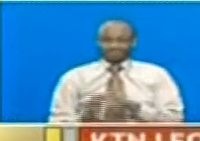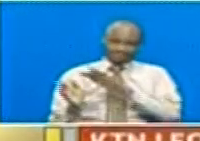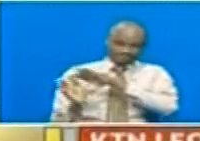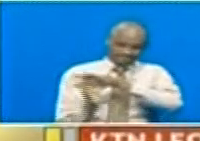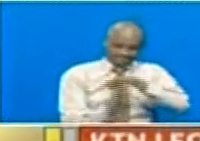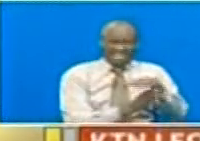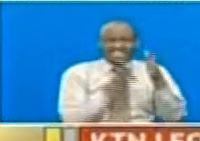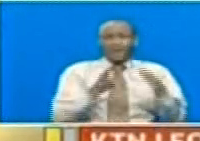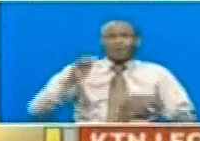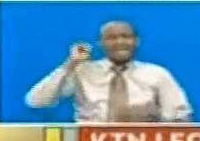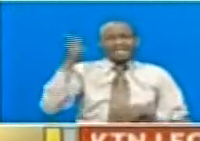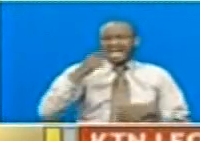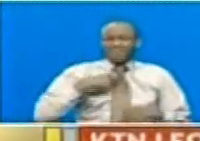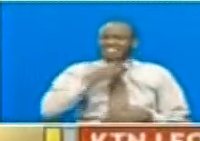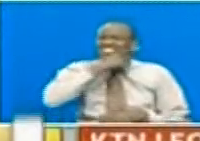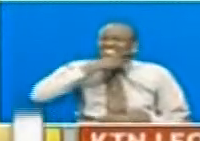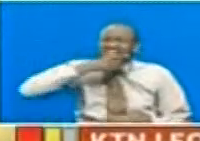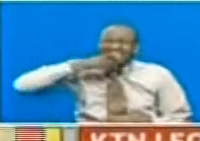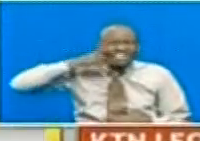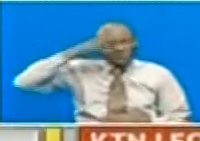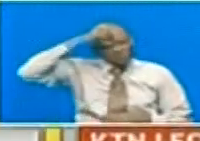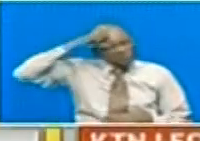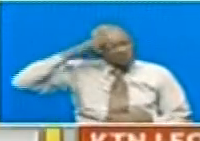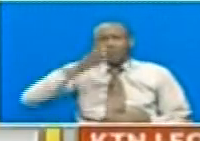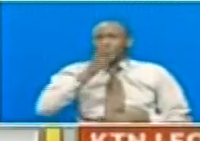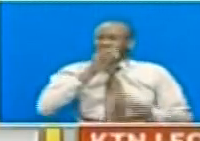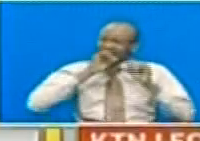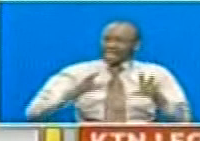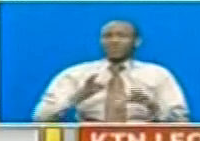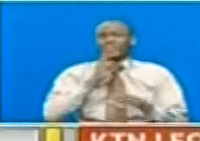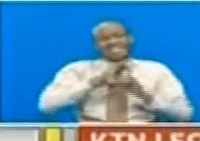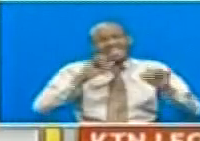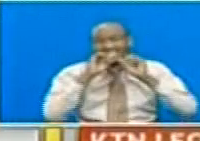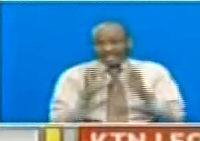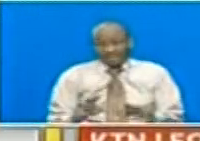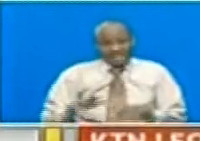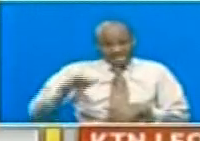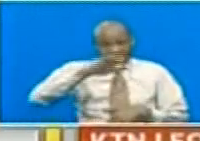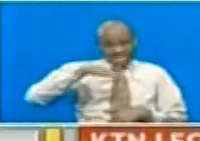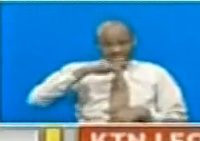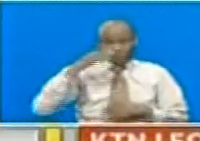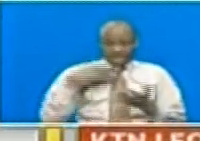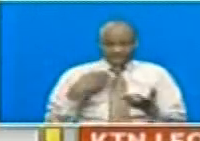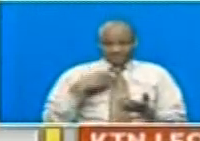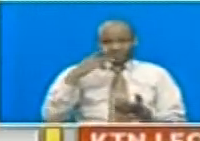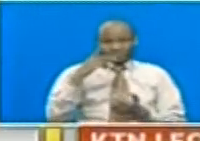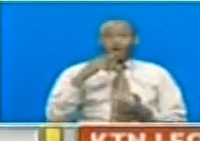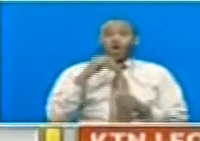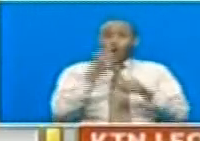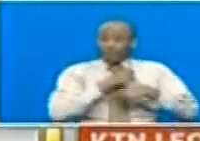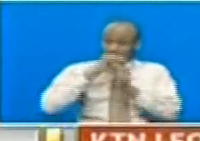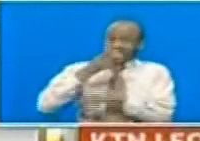Hali ya ukame nchini imeacha maeneo mengi yakiwa makavu bila hata maji masafi ya kutumia. Katika eneo bunge la Karachuonyo, kaunti ya